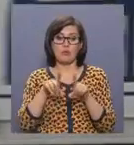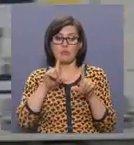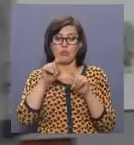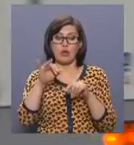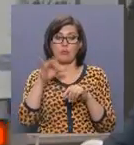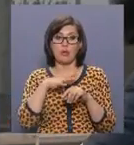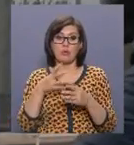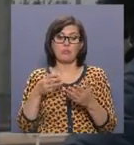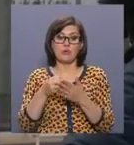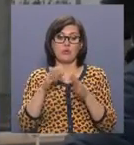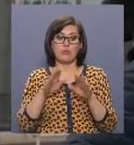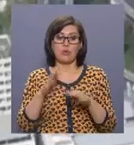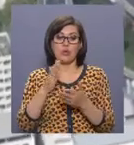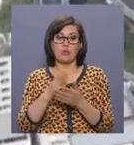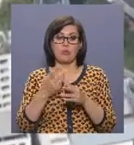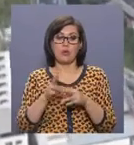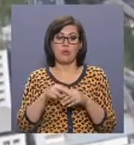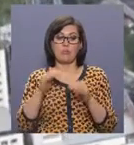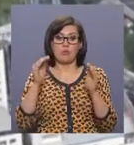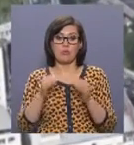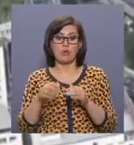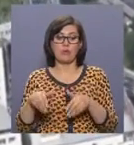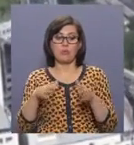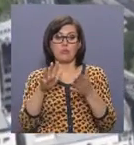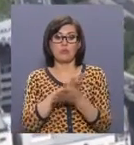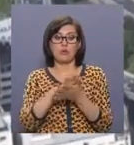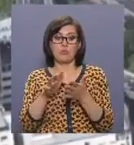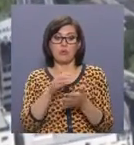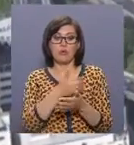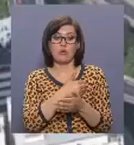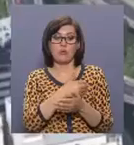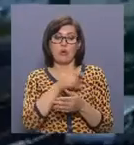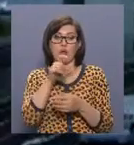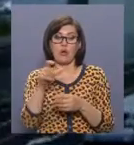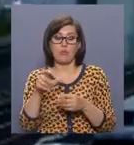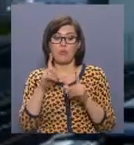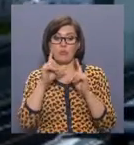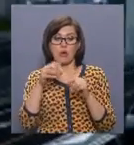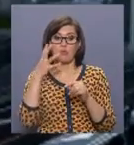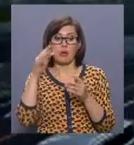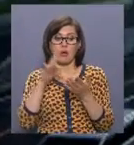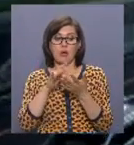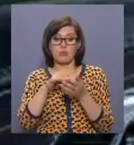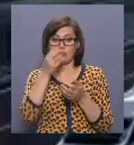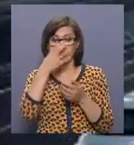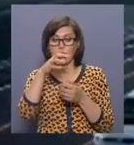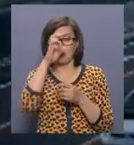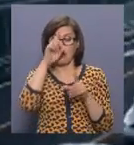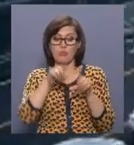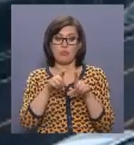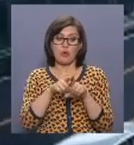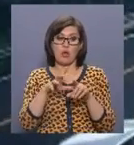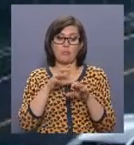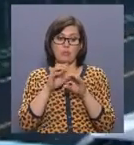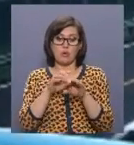Тек ақысын төлесеңіз болғаны. Ал төменгі жолдар тегін жүремін деушілерге арналған. Алматы қаласы да Жапон елі сияқты